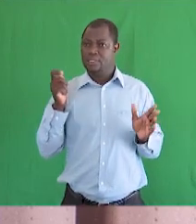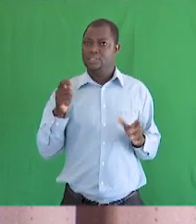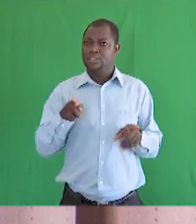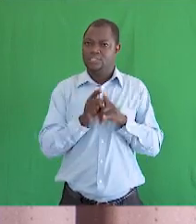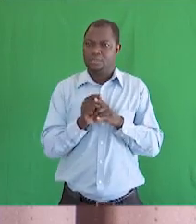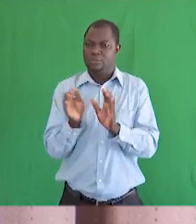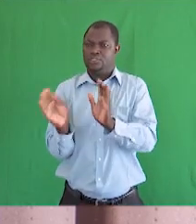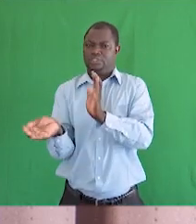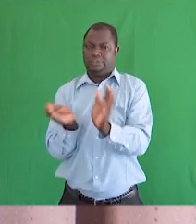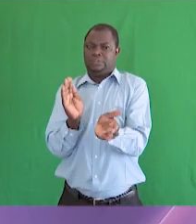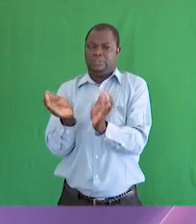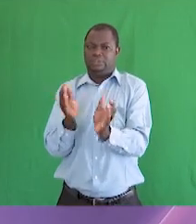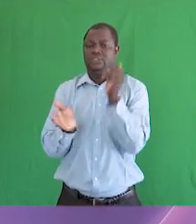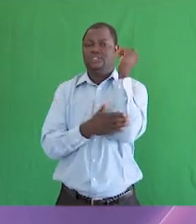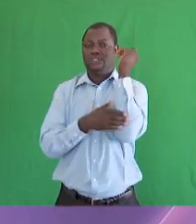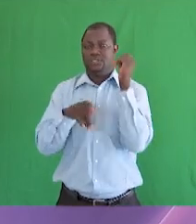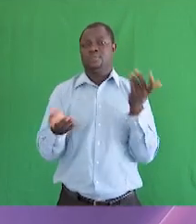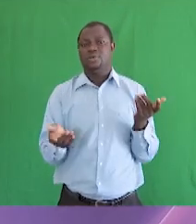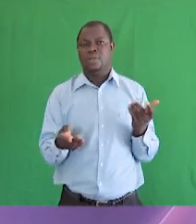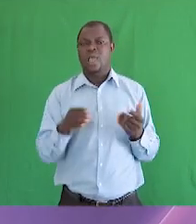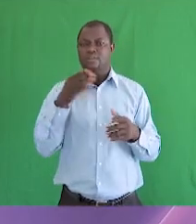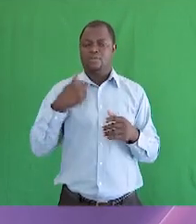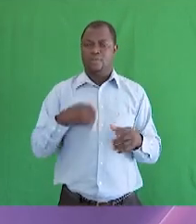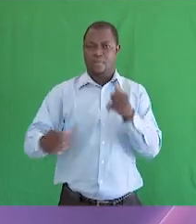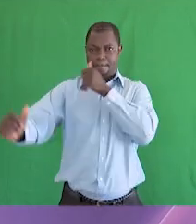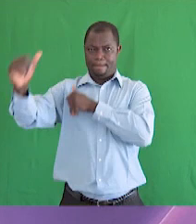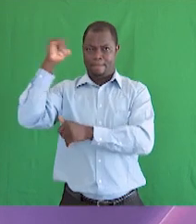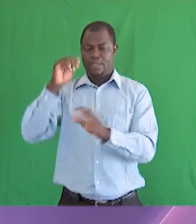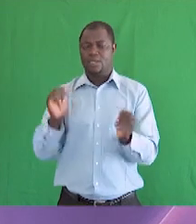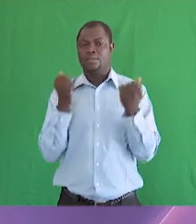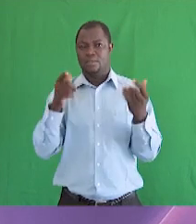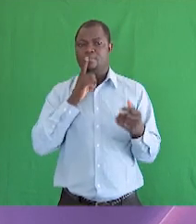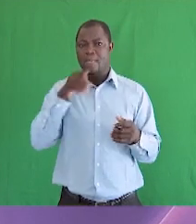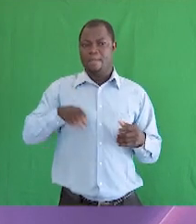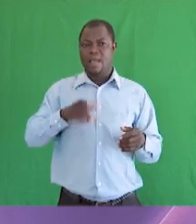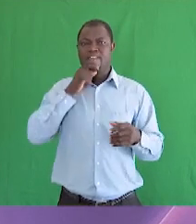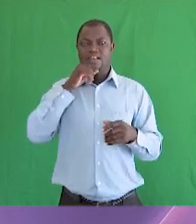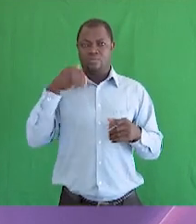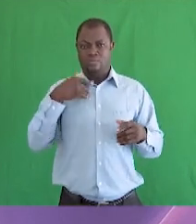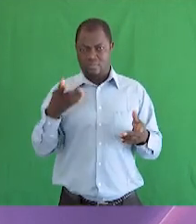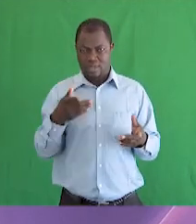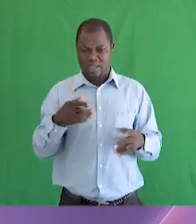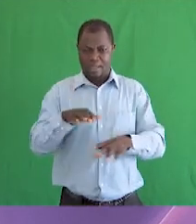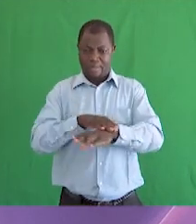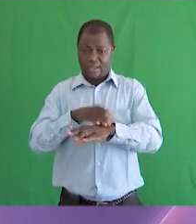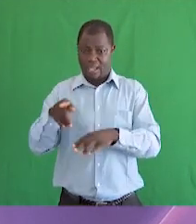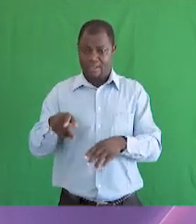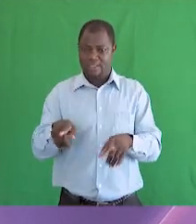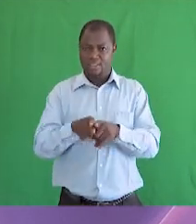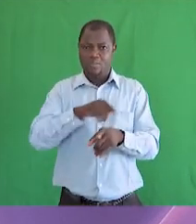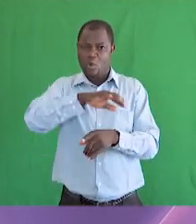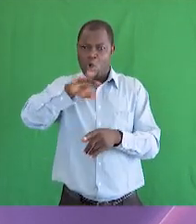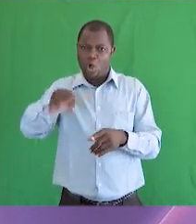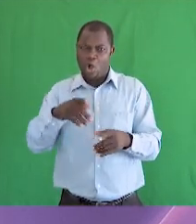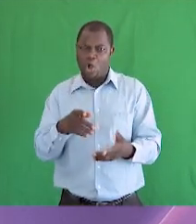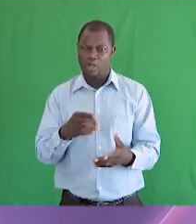ari kuchengetedza hanzvadzi yake. Saka tinodzoka zvekunyaya yekuti vabereki vedu isusu vechitema vane ravakabatirira rekuti